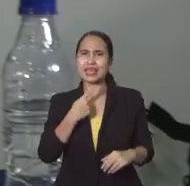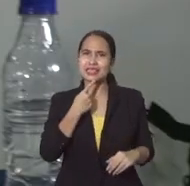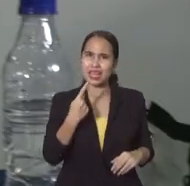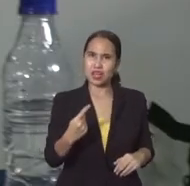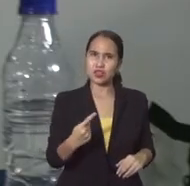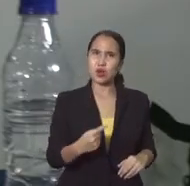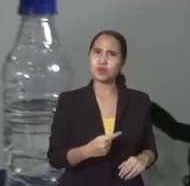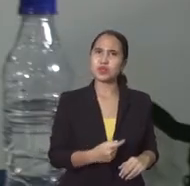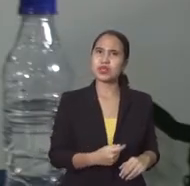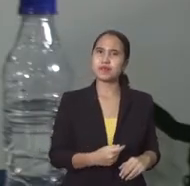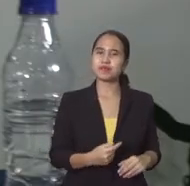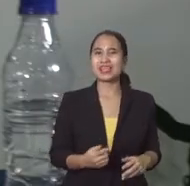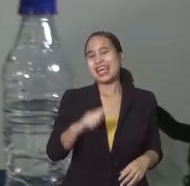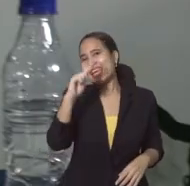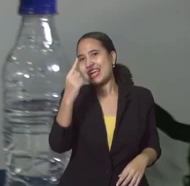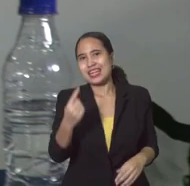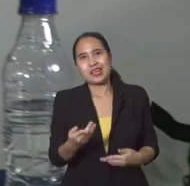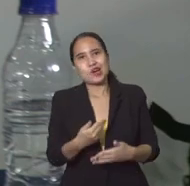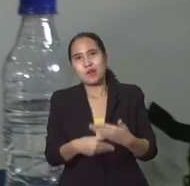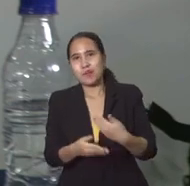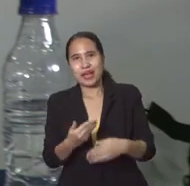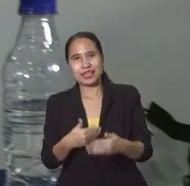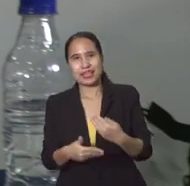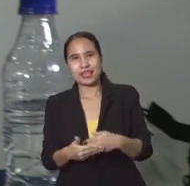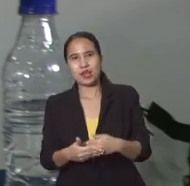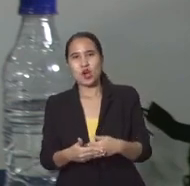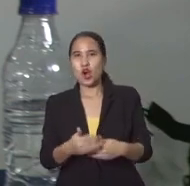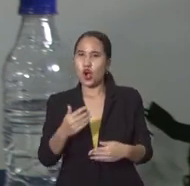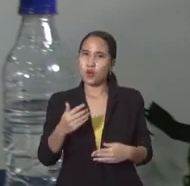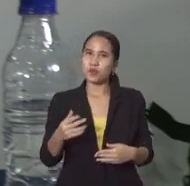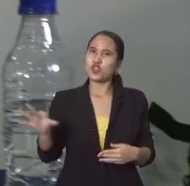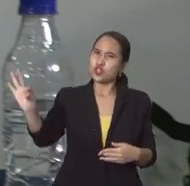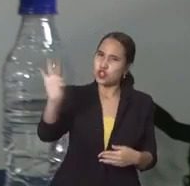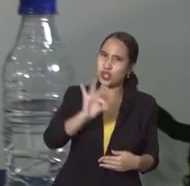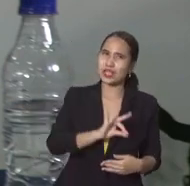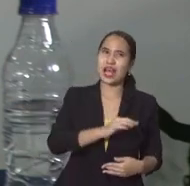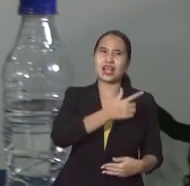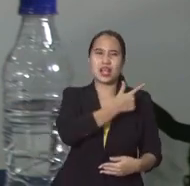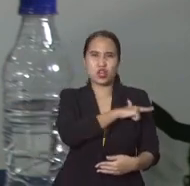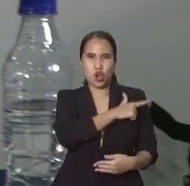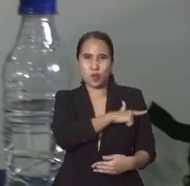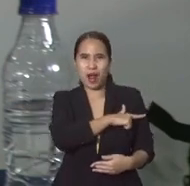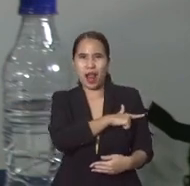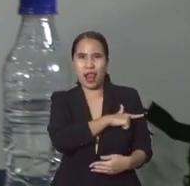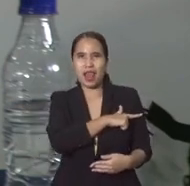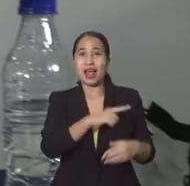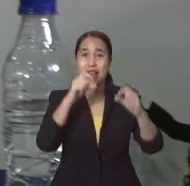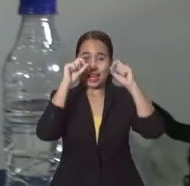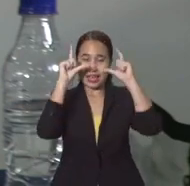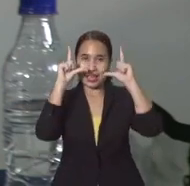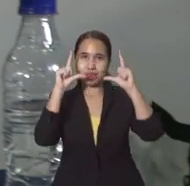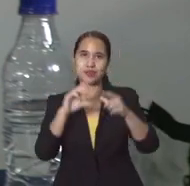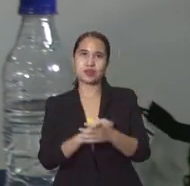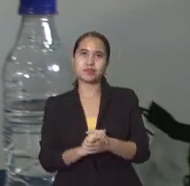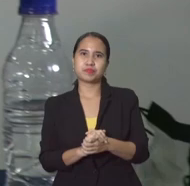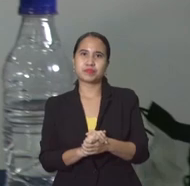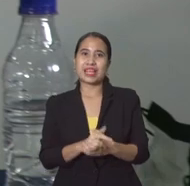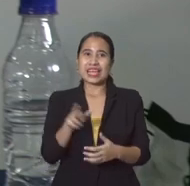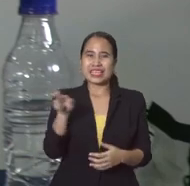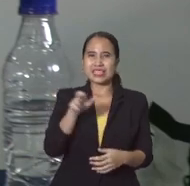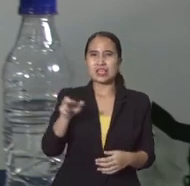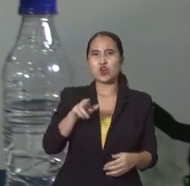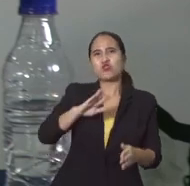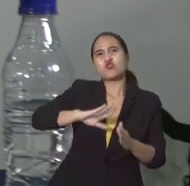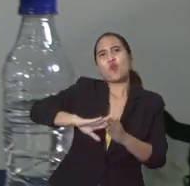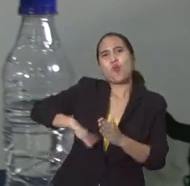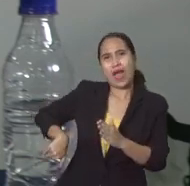om terug te gaan, of in ieder geval richting het nieuwe normaal te gaan, is om bepaalde risico's uit te bannen.